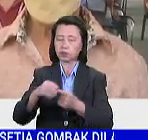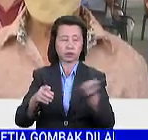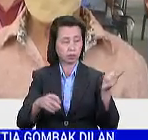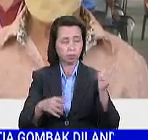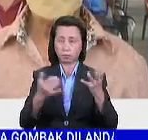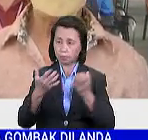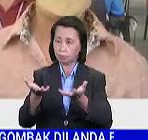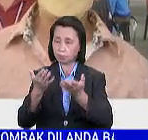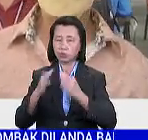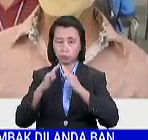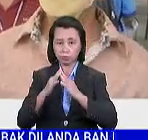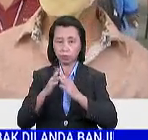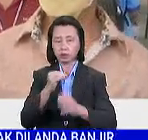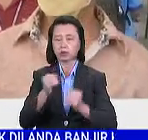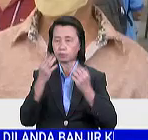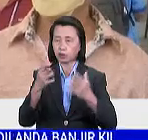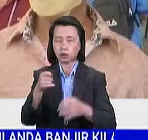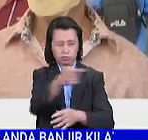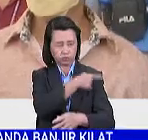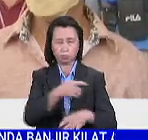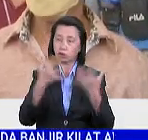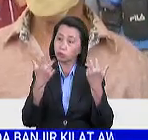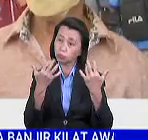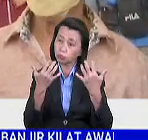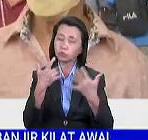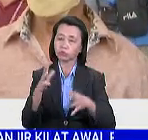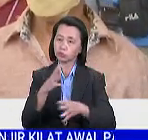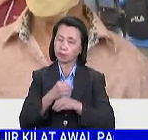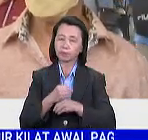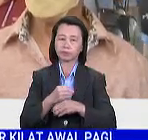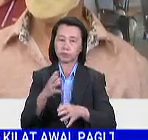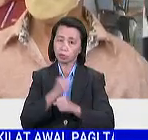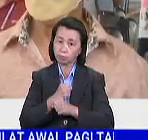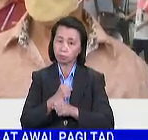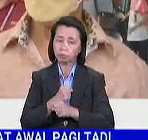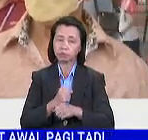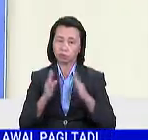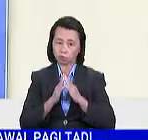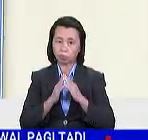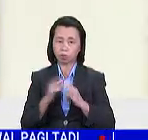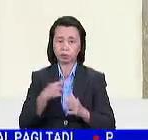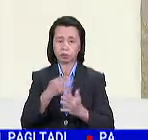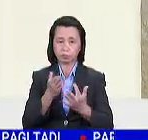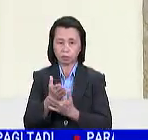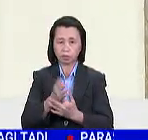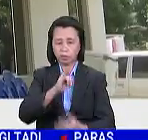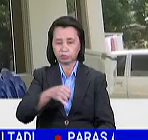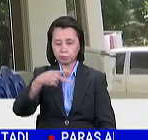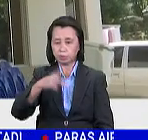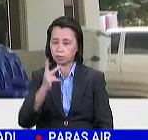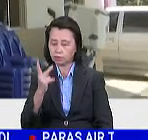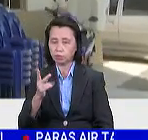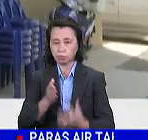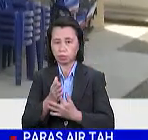memerlukan dan memang lama yang menunggu untuk menerima Perumahan ini jadi kita mau melalui jeppe'e